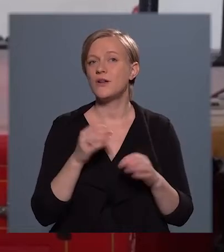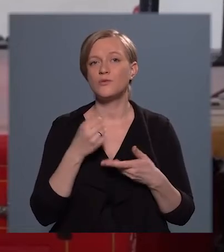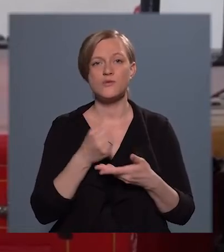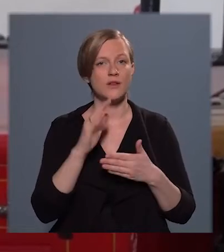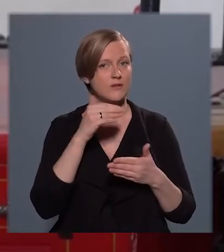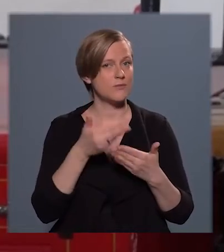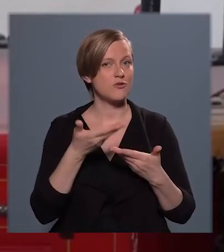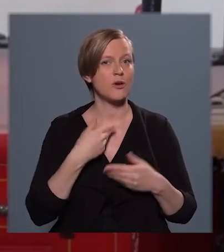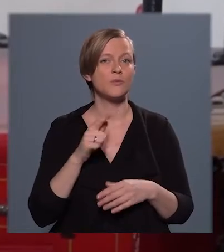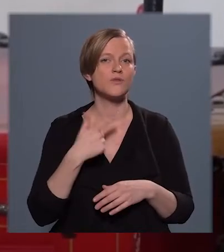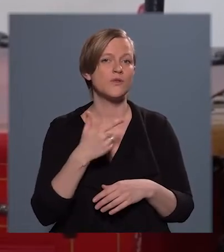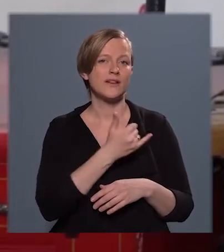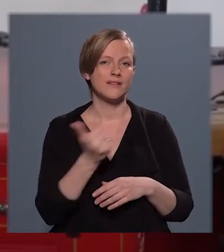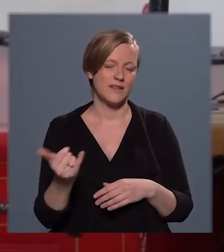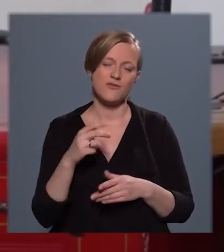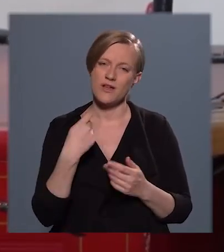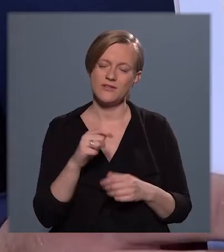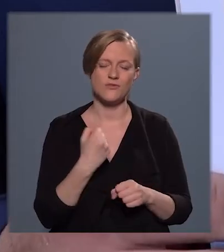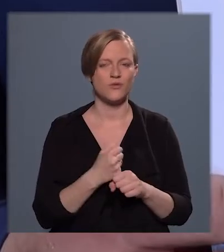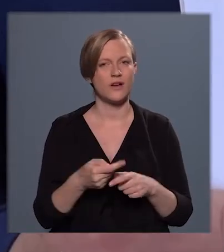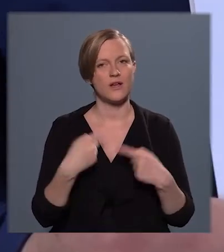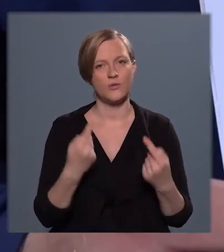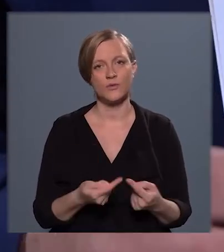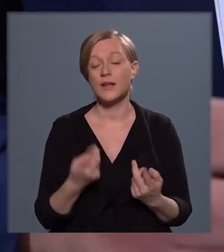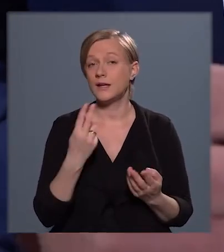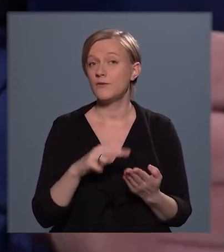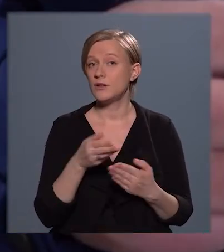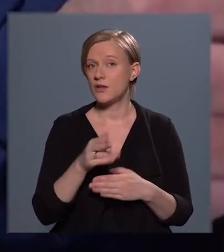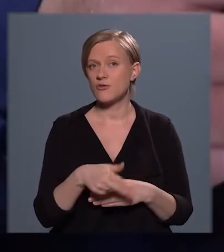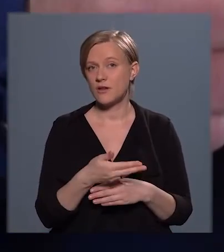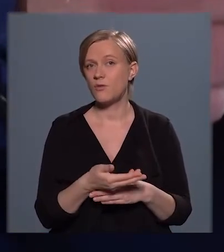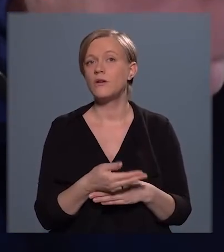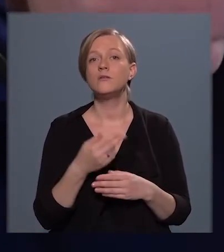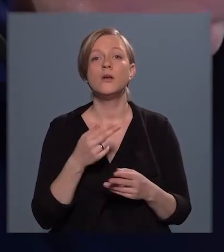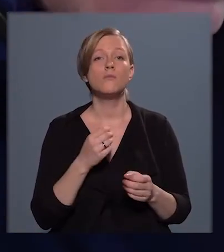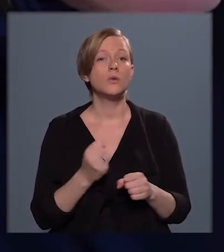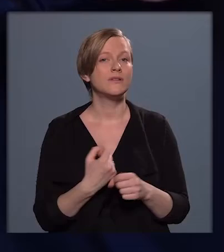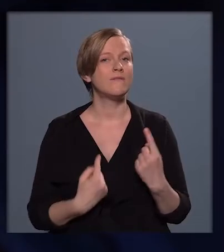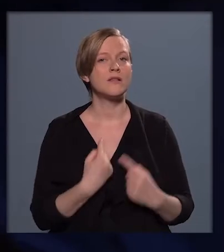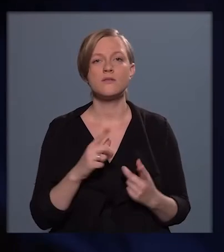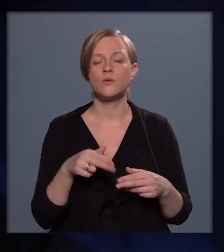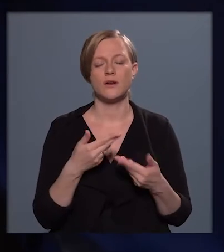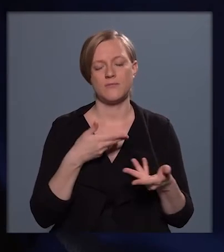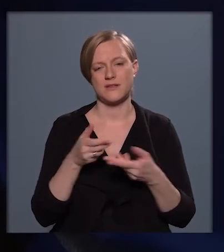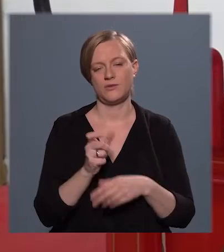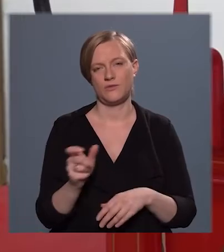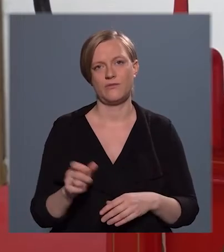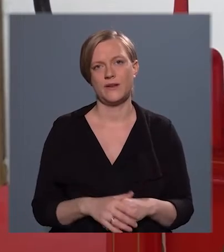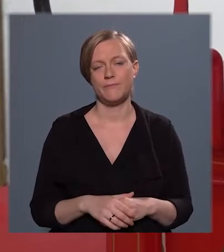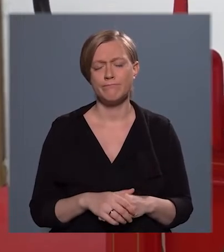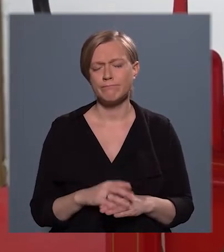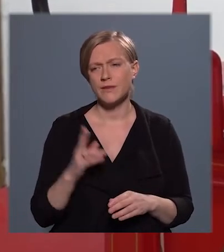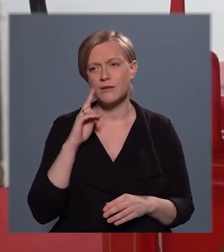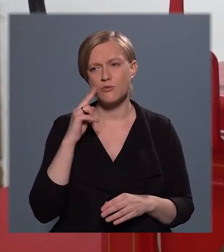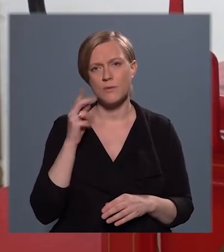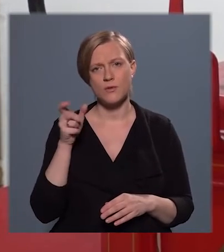a 22 éves áldozatos munkája után. A hivatásáról és motivációjáról beszélgettünk vele. Egy